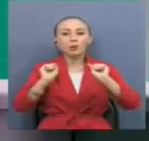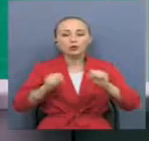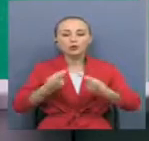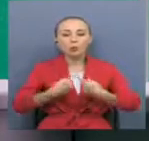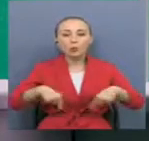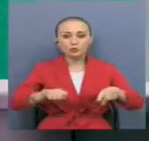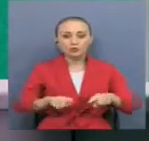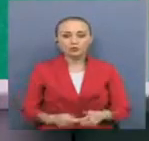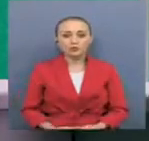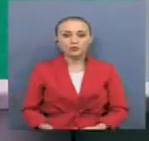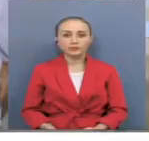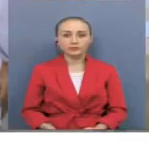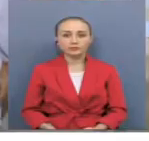жолы.